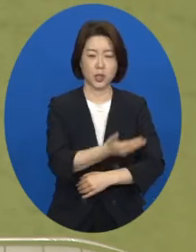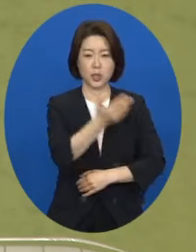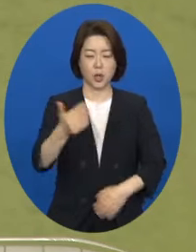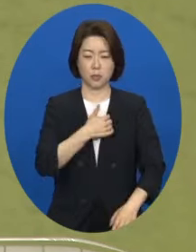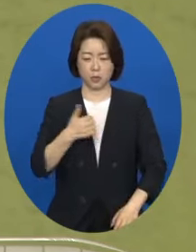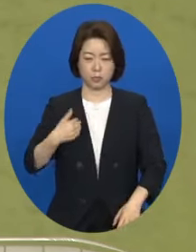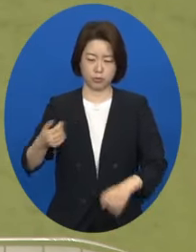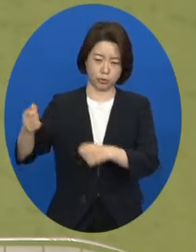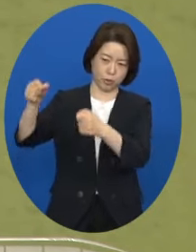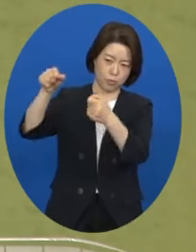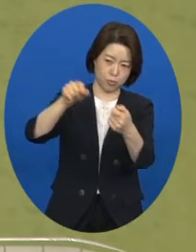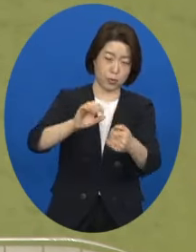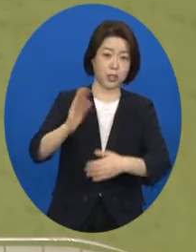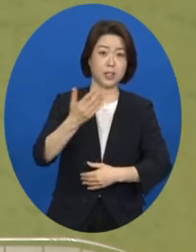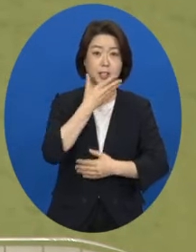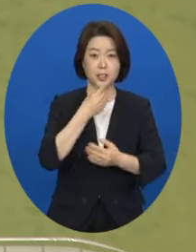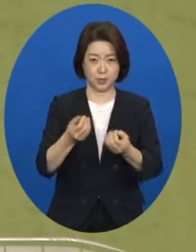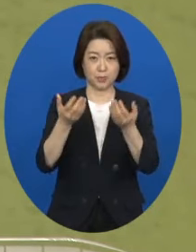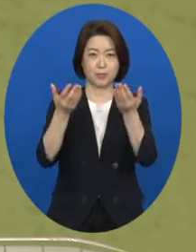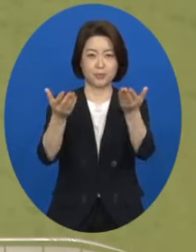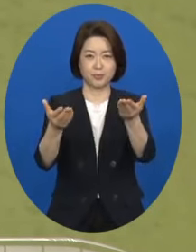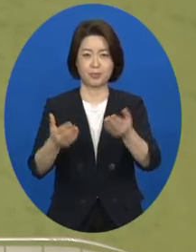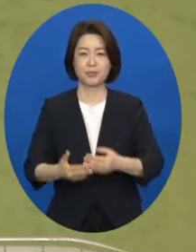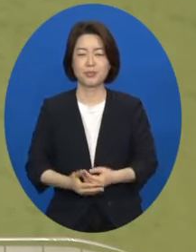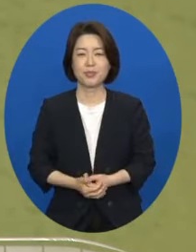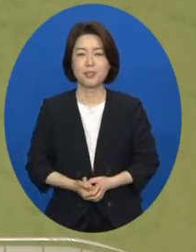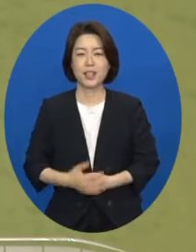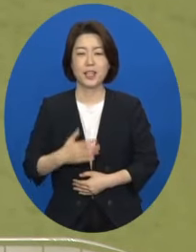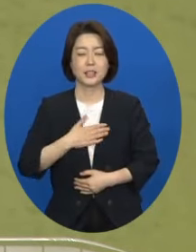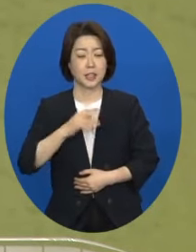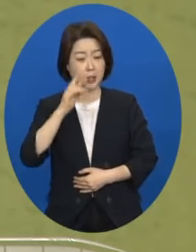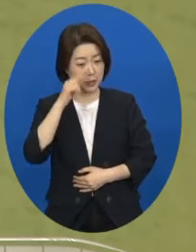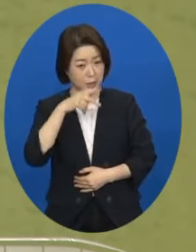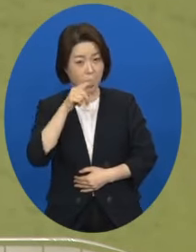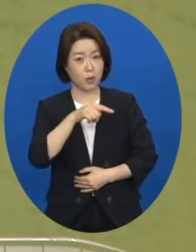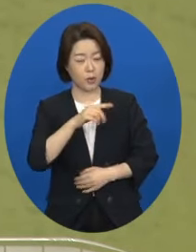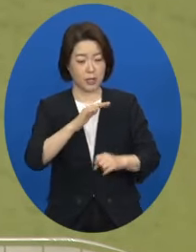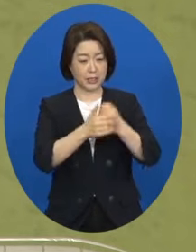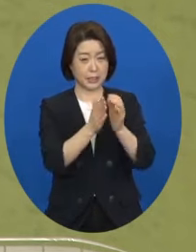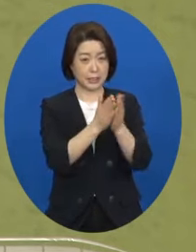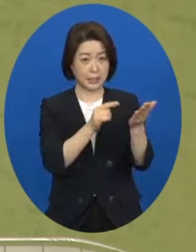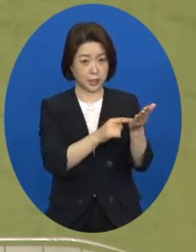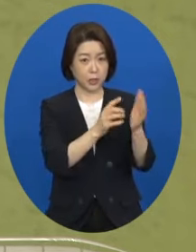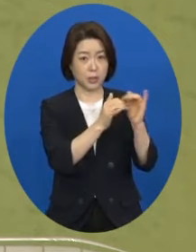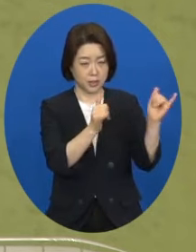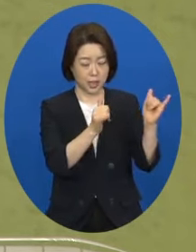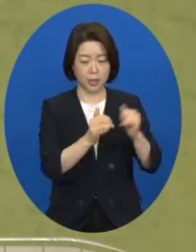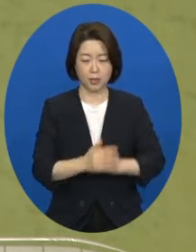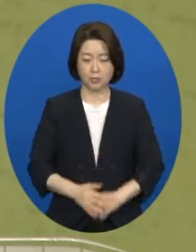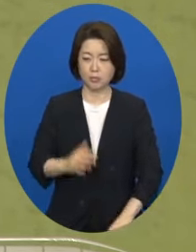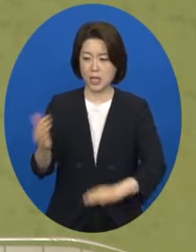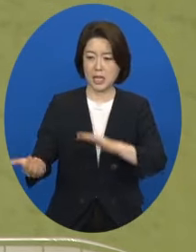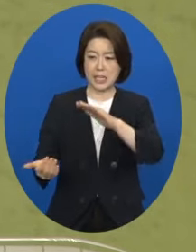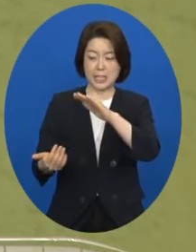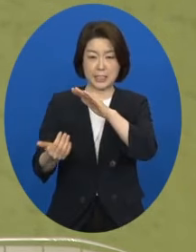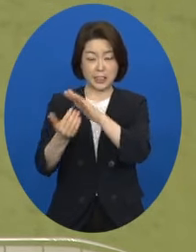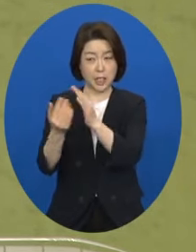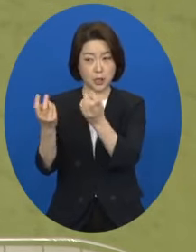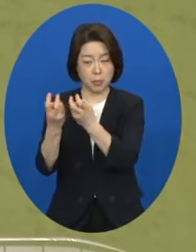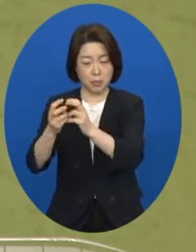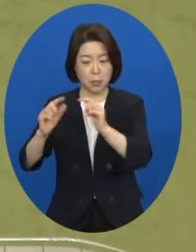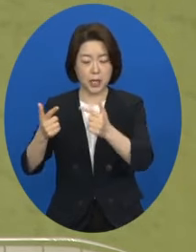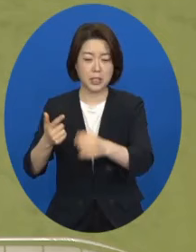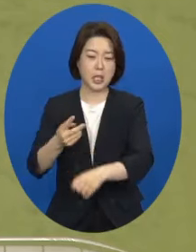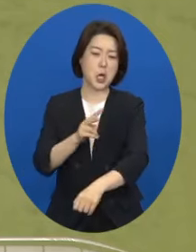풍성하게 부어지게 되기를 축복합니다. 저는 사울이라고 하는 성경의 인물을 최선이 아닌 차선의 대표적인 인물로